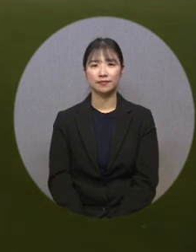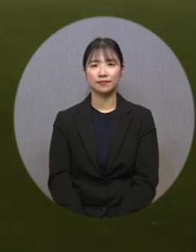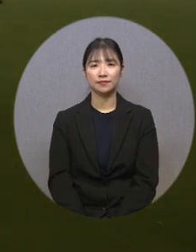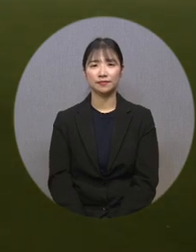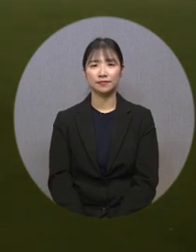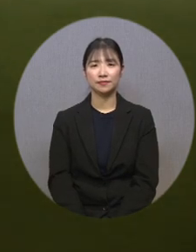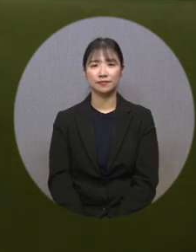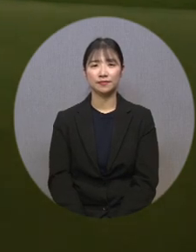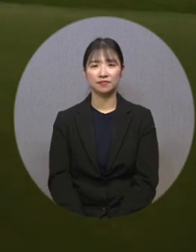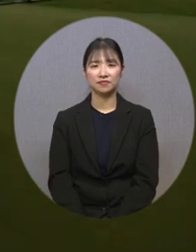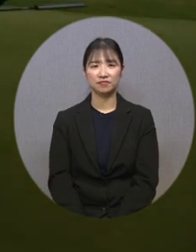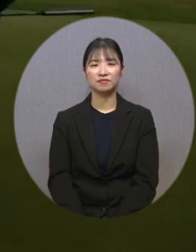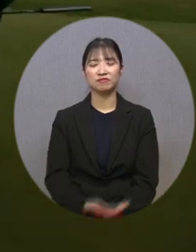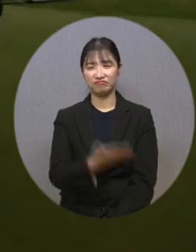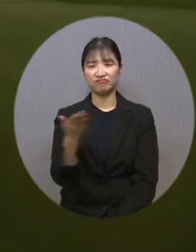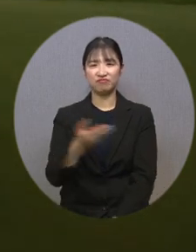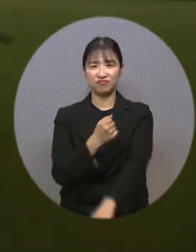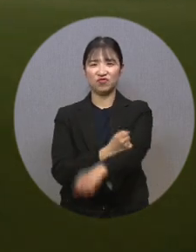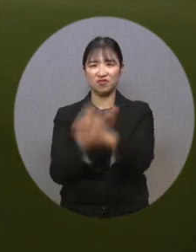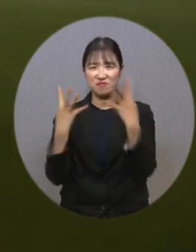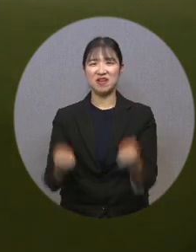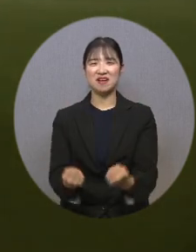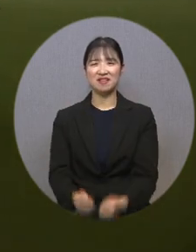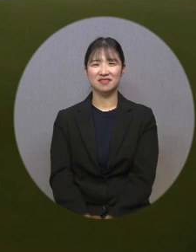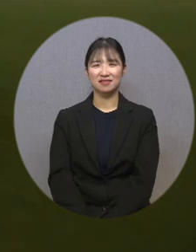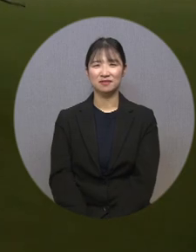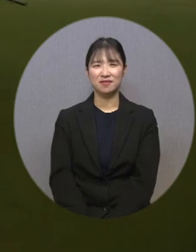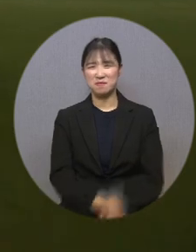고생했어요. 오늘 하루 수고 많으셨습니다. 네.